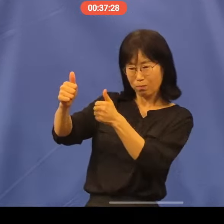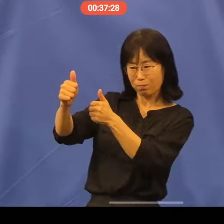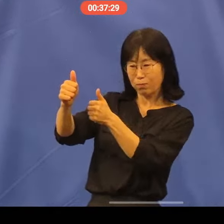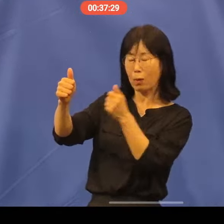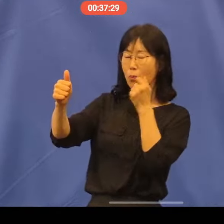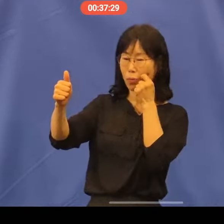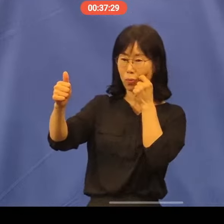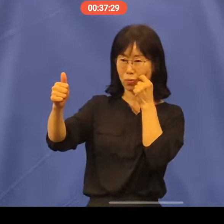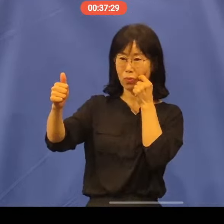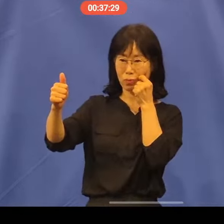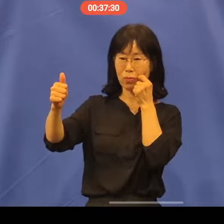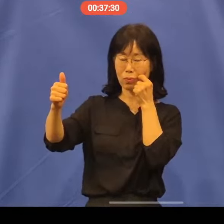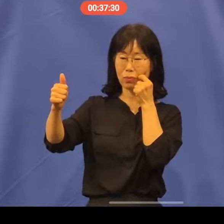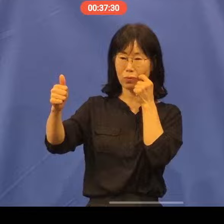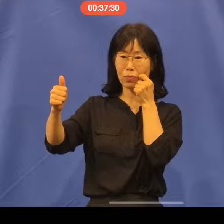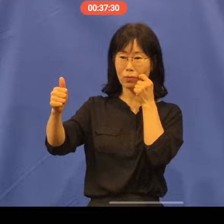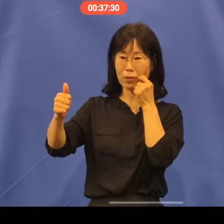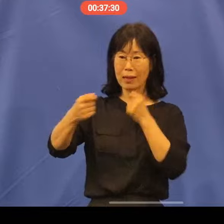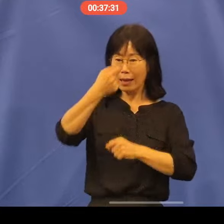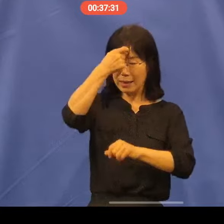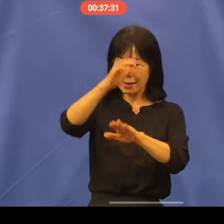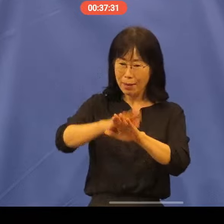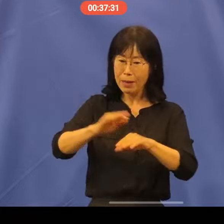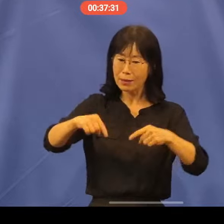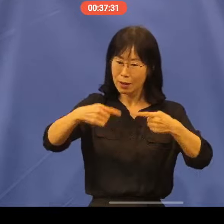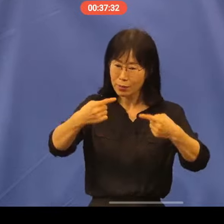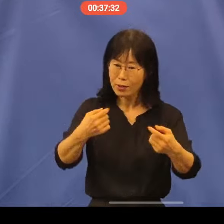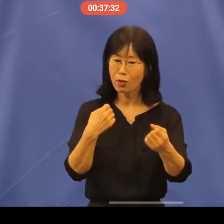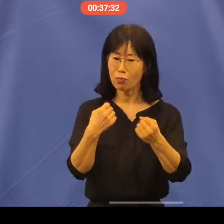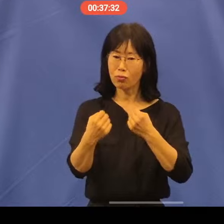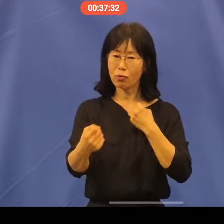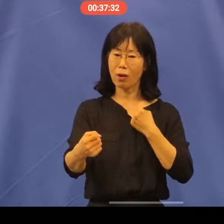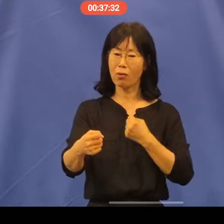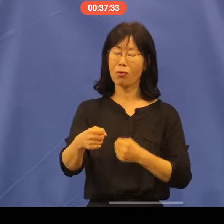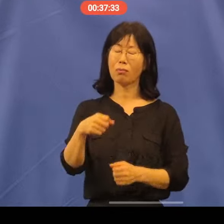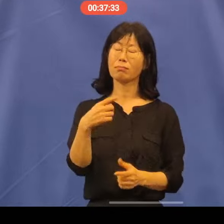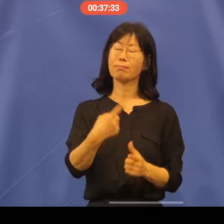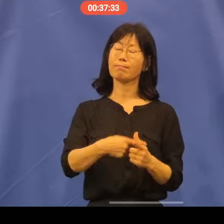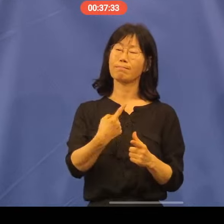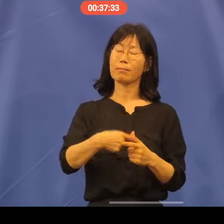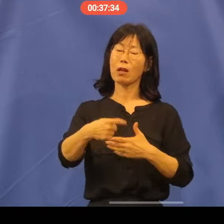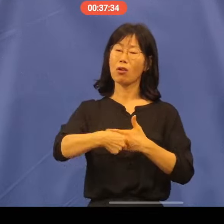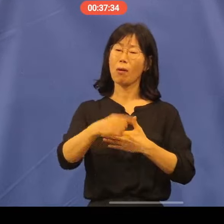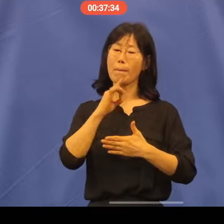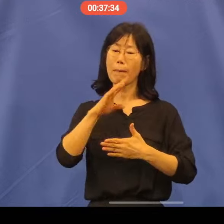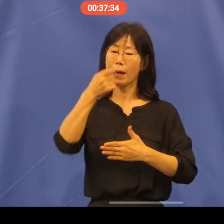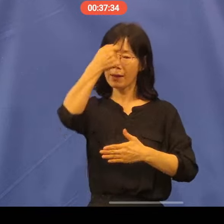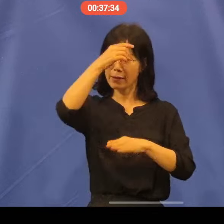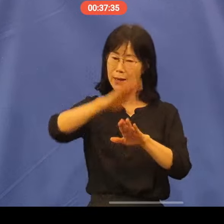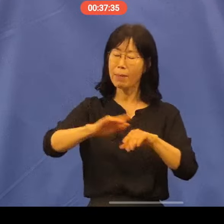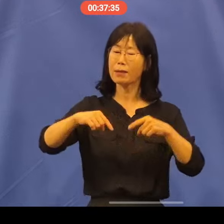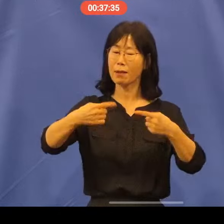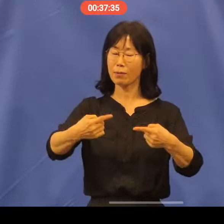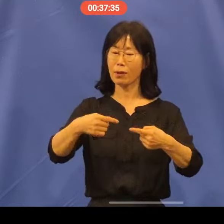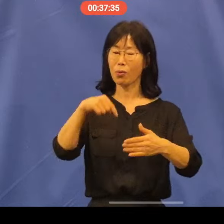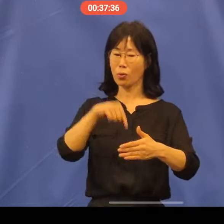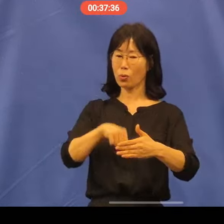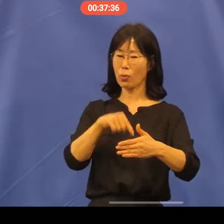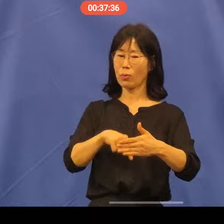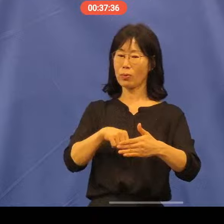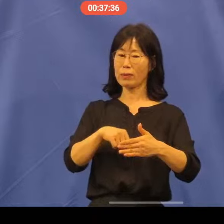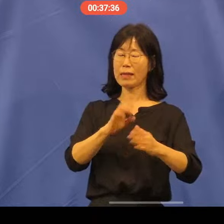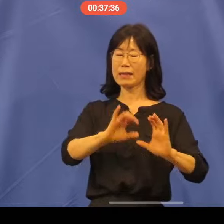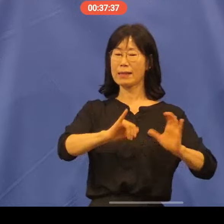않아요. 공간에는 들어와 있지만 그의 심령은 하나님 안에 들어가 있지 않아요. 아웃사이드에 있는 거죠.